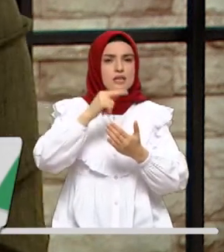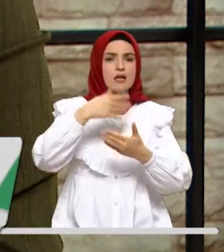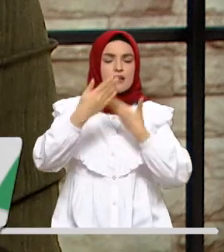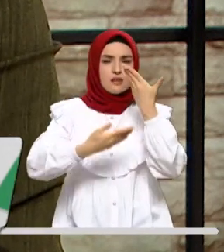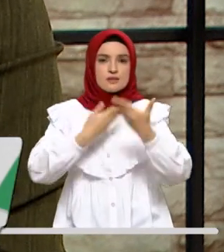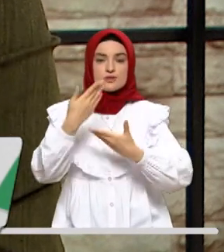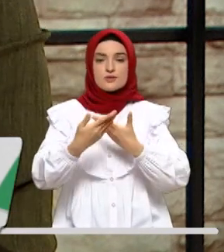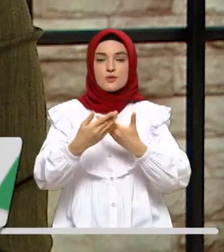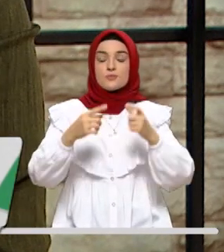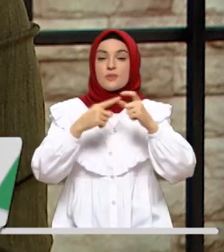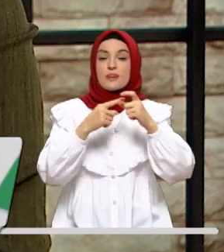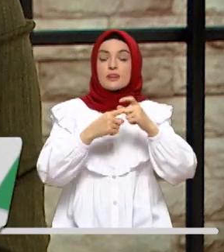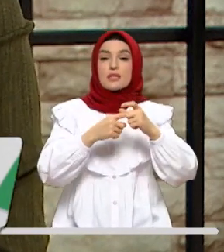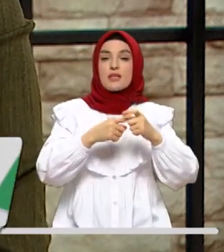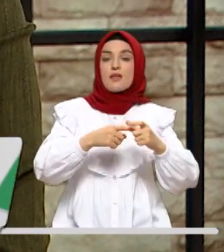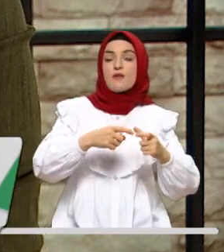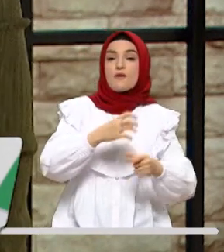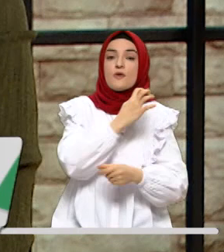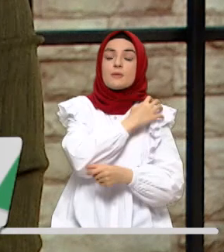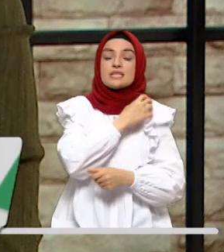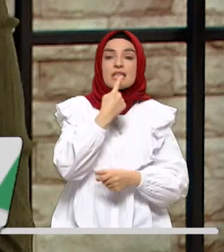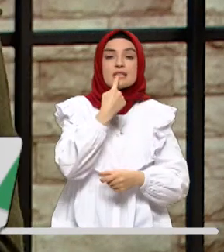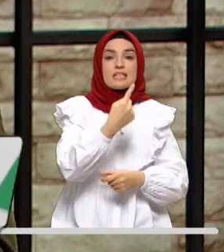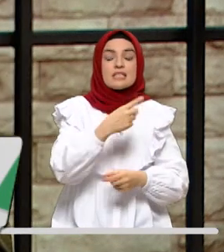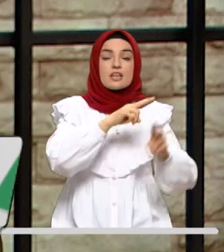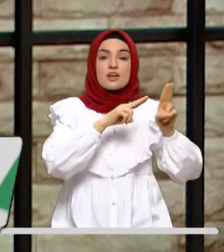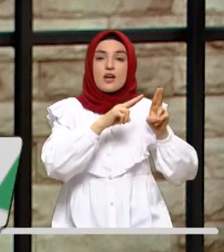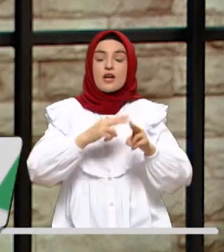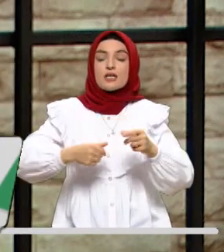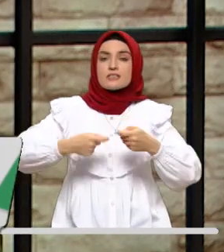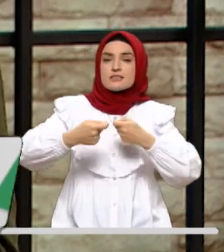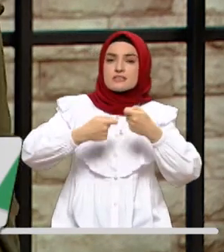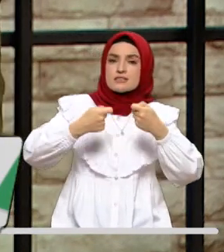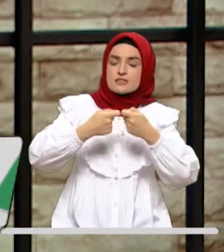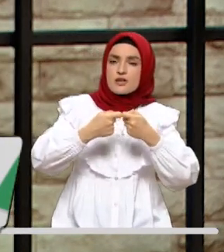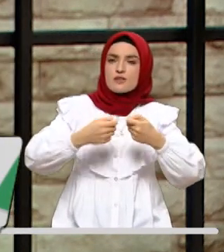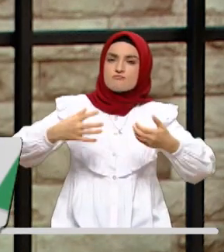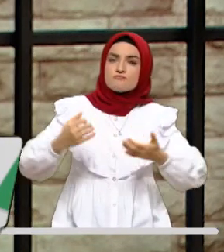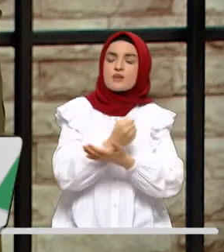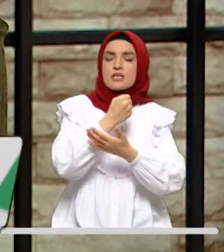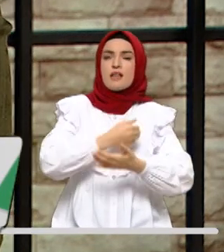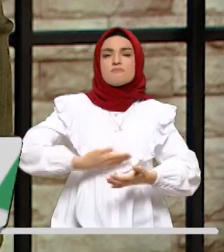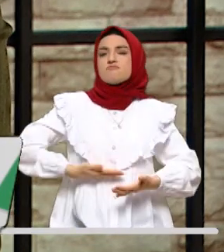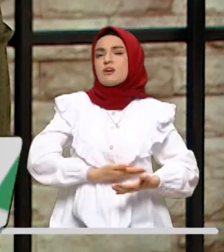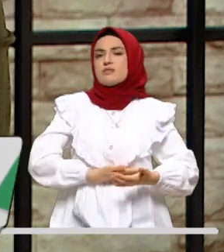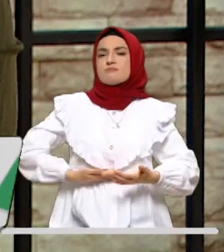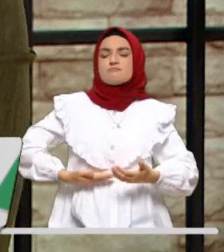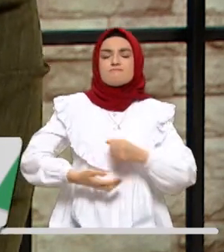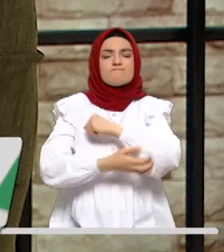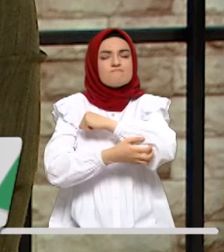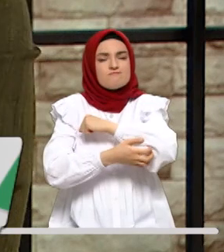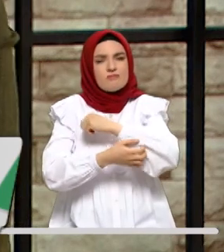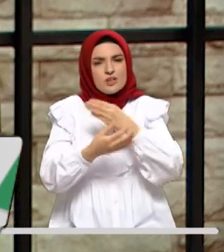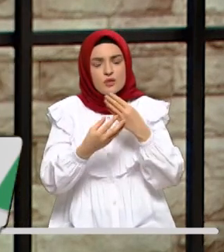Diyor ki Enver Paşa dedi ki Çanakkale'de savaşı kazandık. Diyor aç haldeydik, sefil haldeydik, toz ve